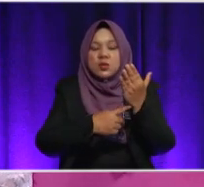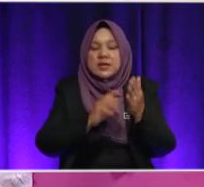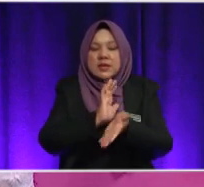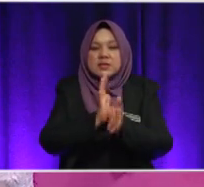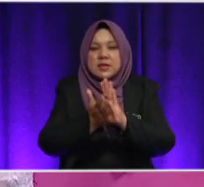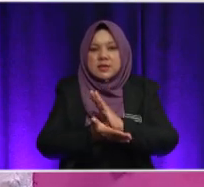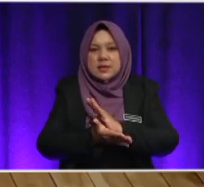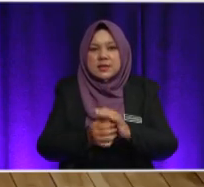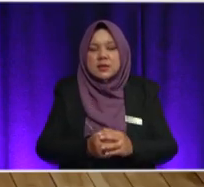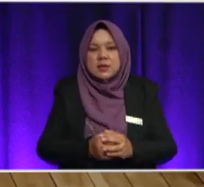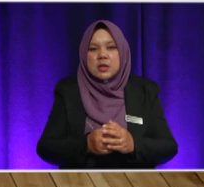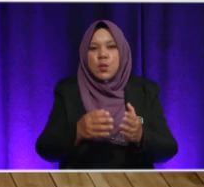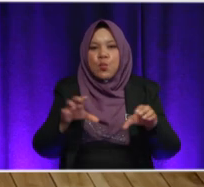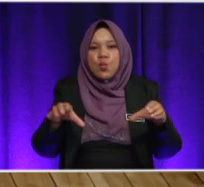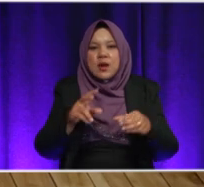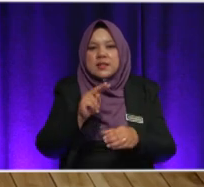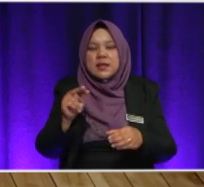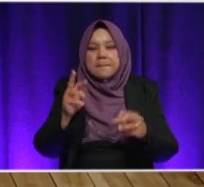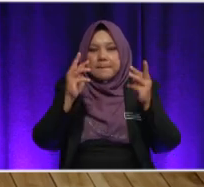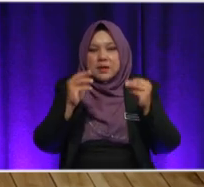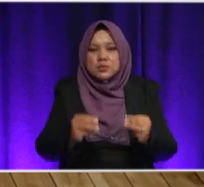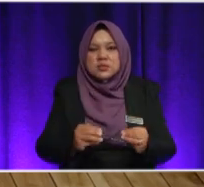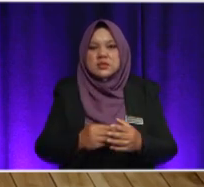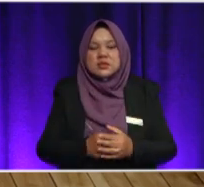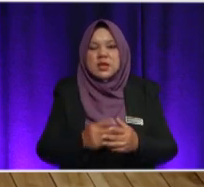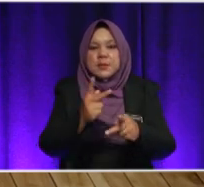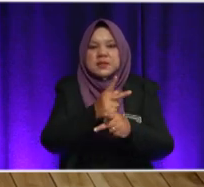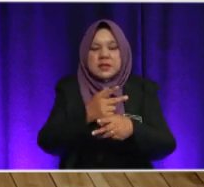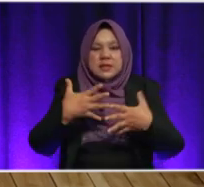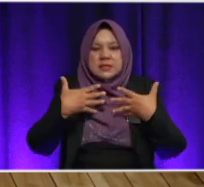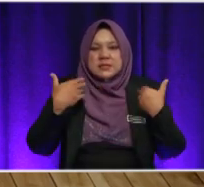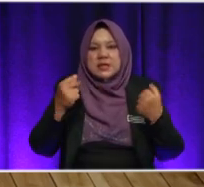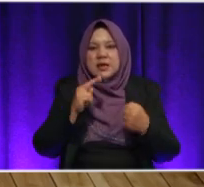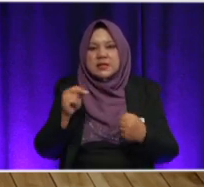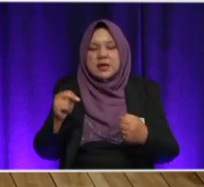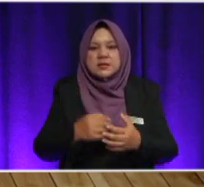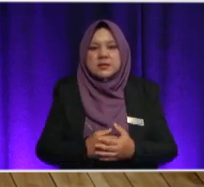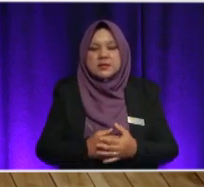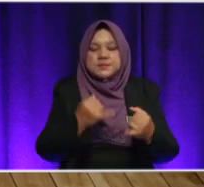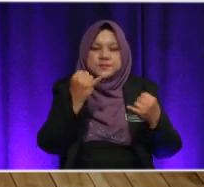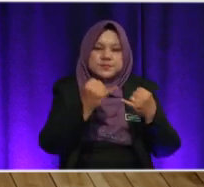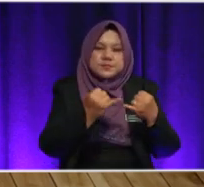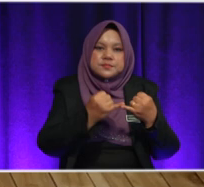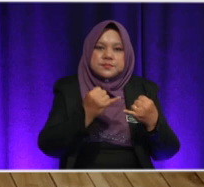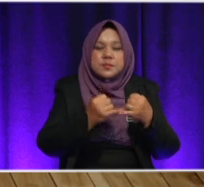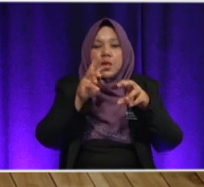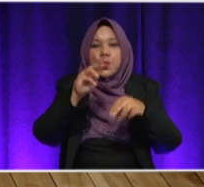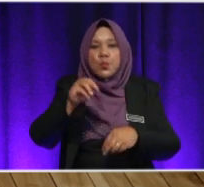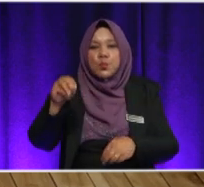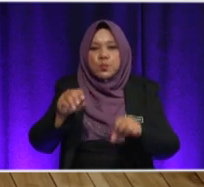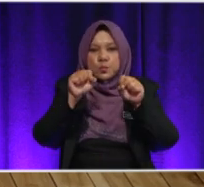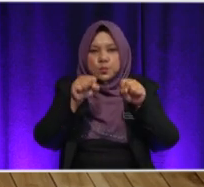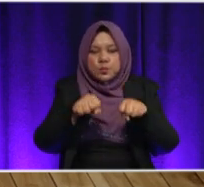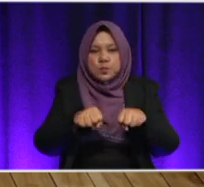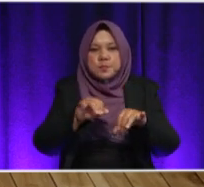dan buatan manusia dalam perawatan dan pencegahan kesehatan seterusnya dan yang terakhir murid mesti